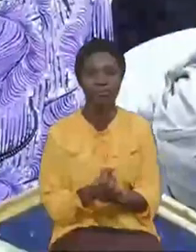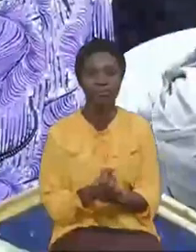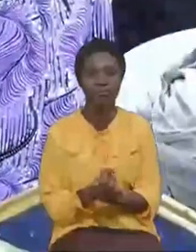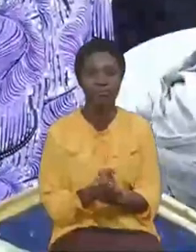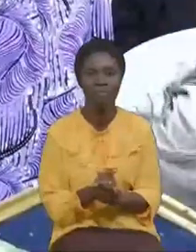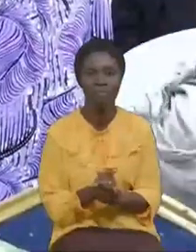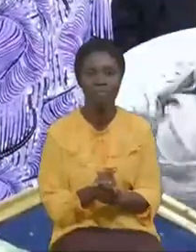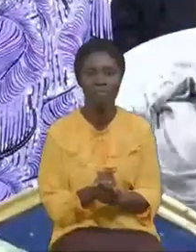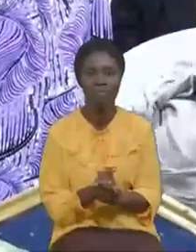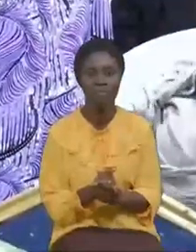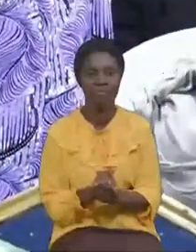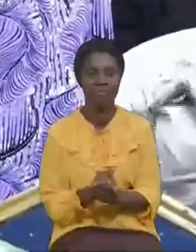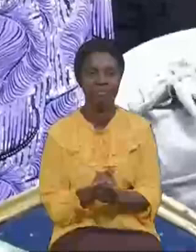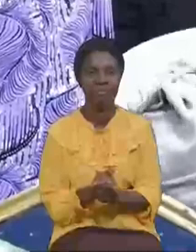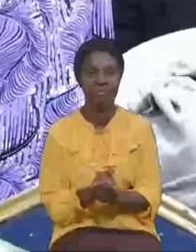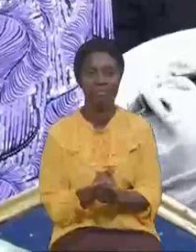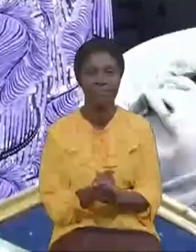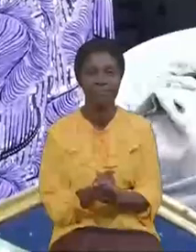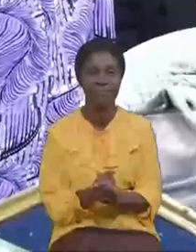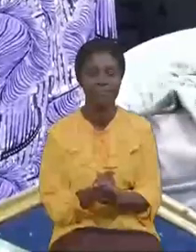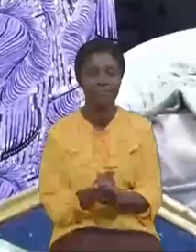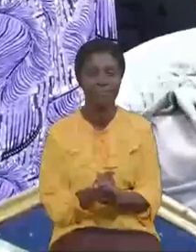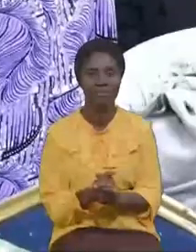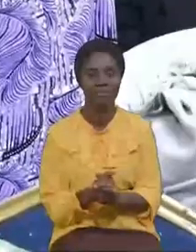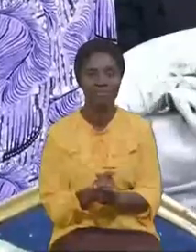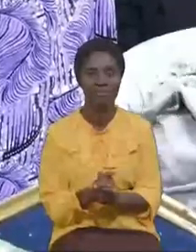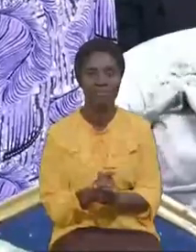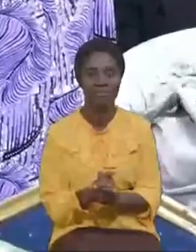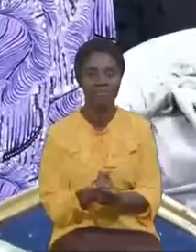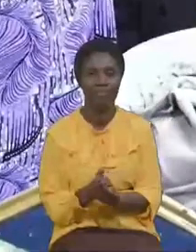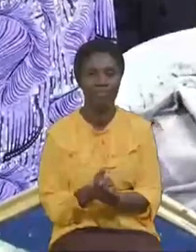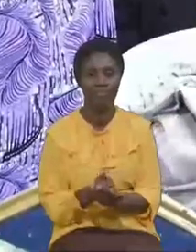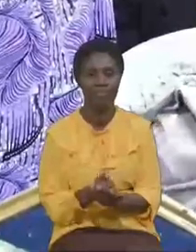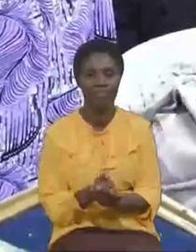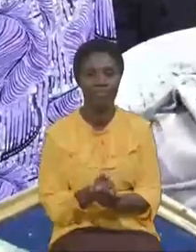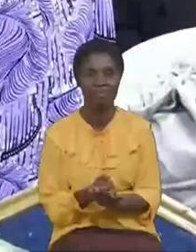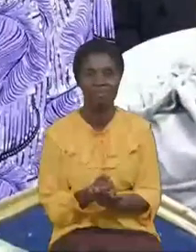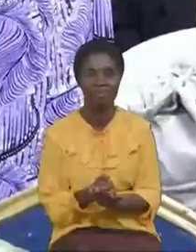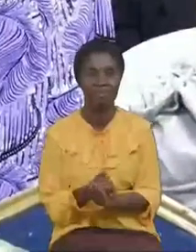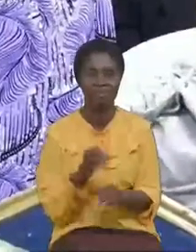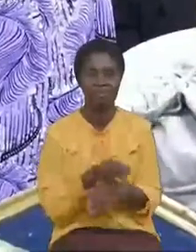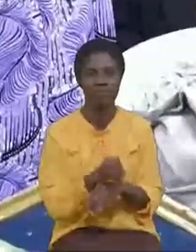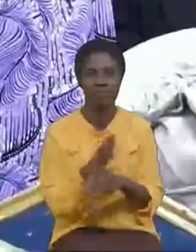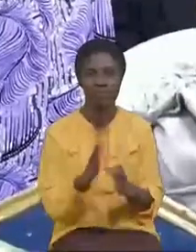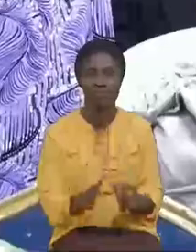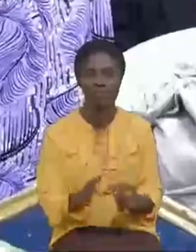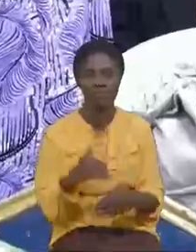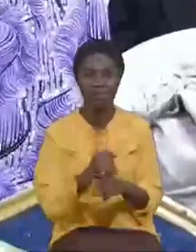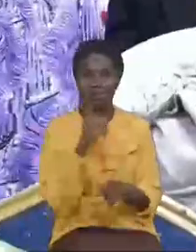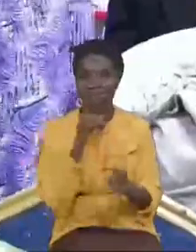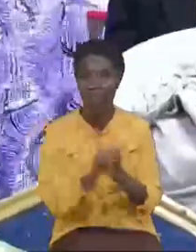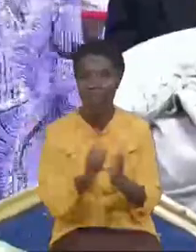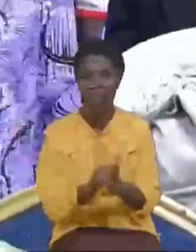Les conseillers sont partout pour répondre à ceux qui ont répondu